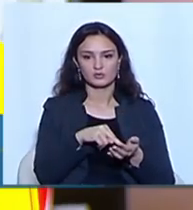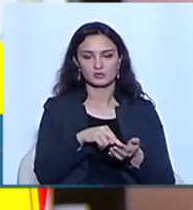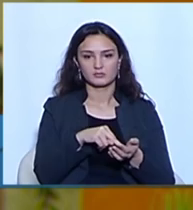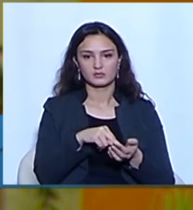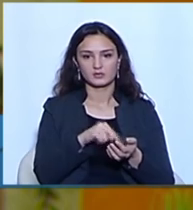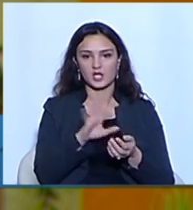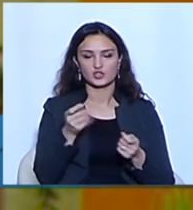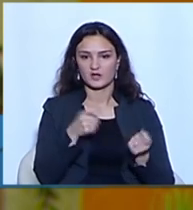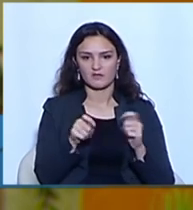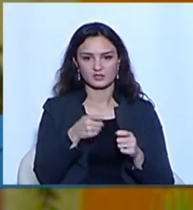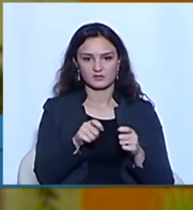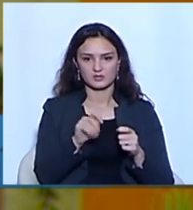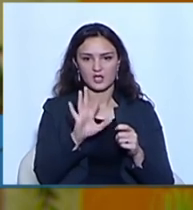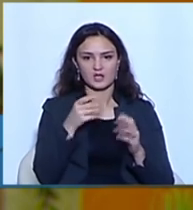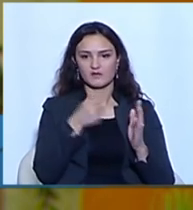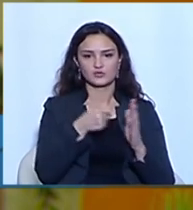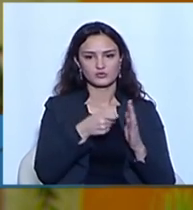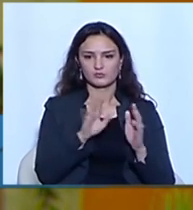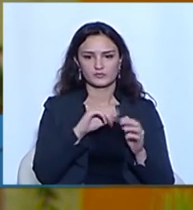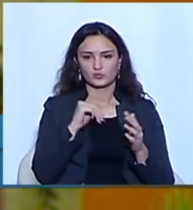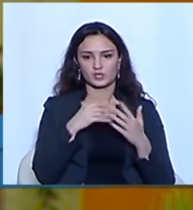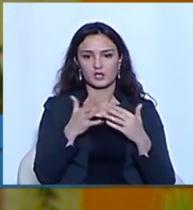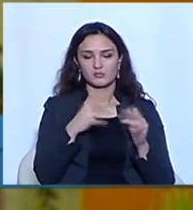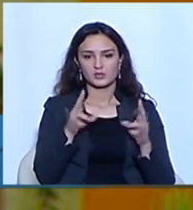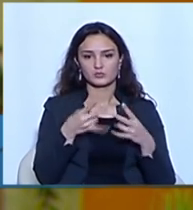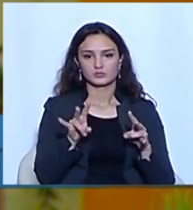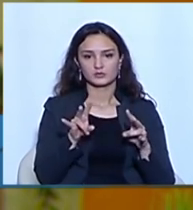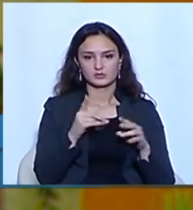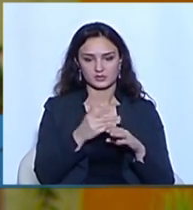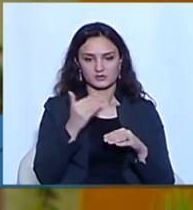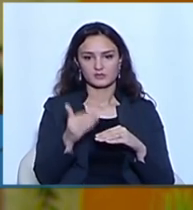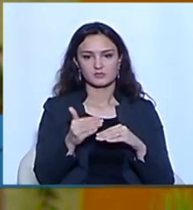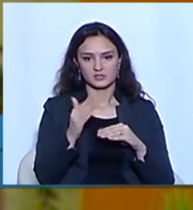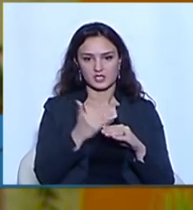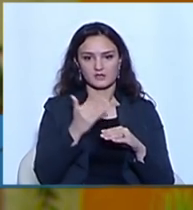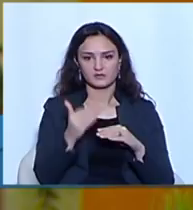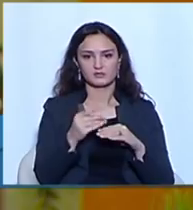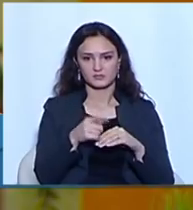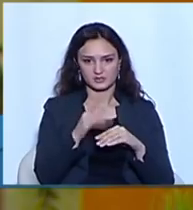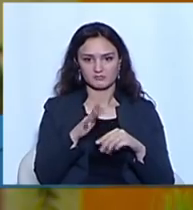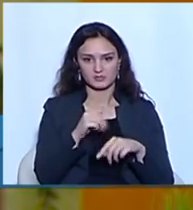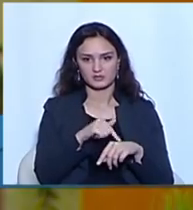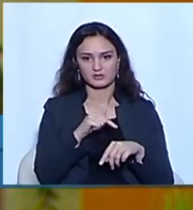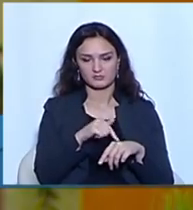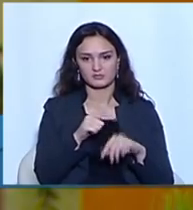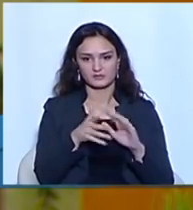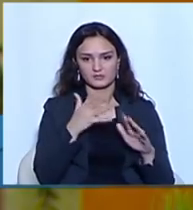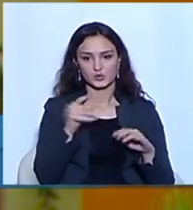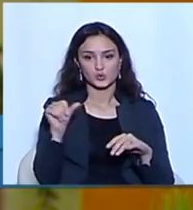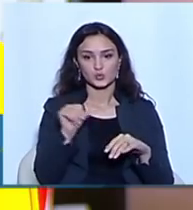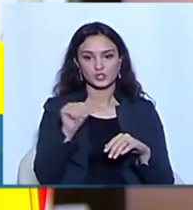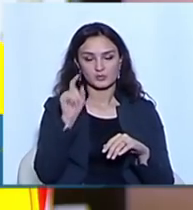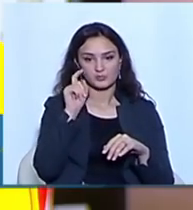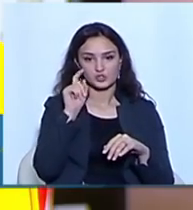არ ჩავაცოთ ჩვენ, არ ვაჭამოთ ჩვენ თვითონ, მხოლოდ მხოლოდ იმიტომ რომ დააგვიანებს მას ეცოდინება, ეს არის შედეგი. რომ ცუდი